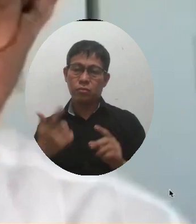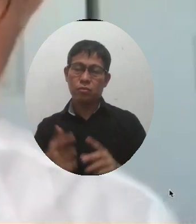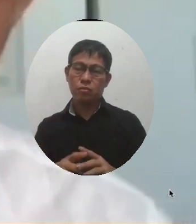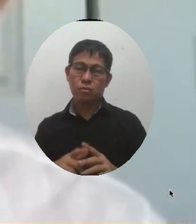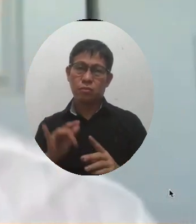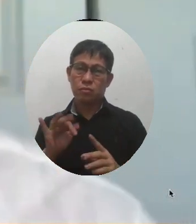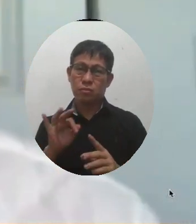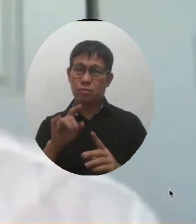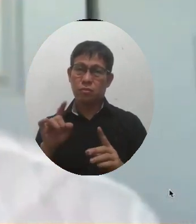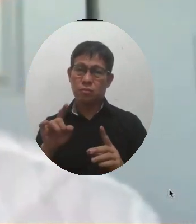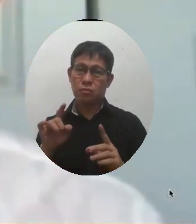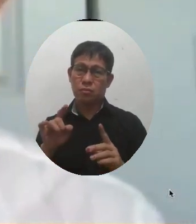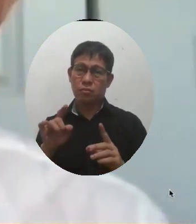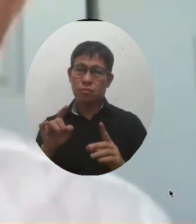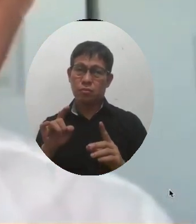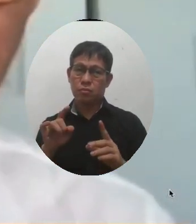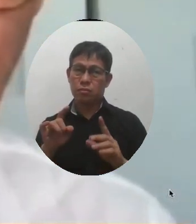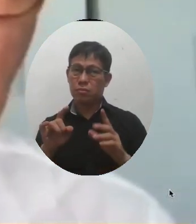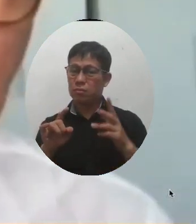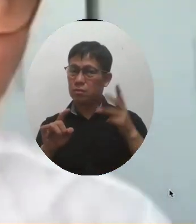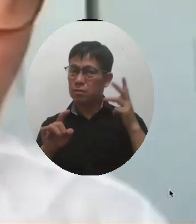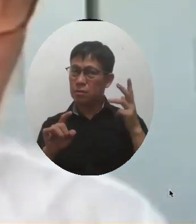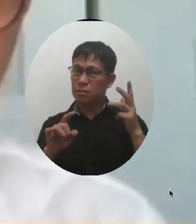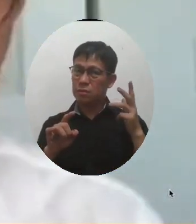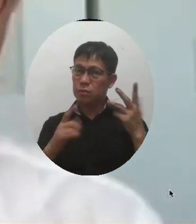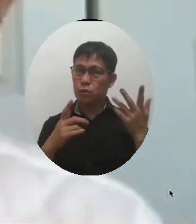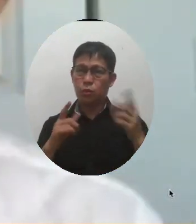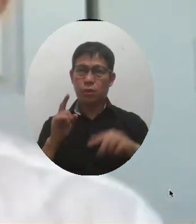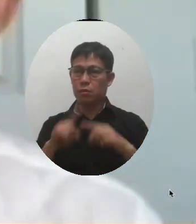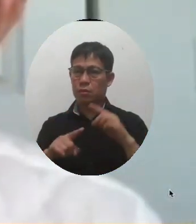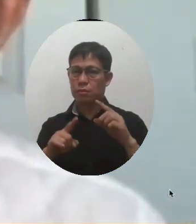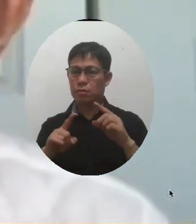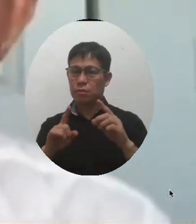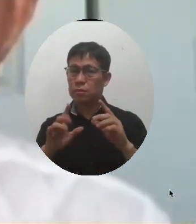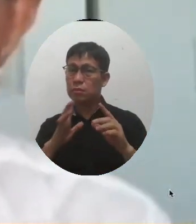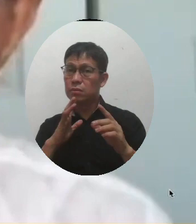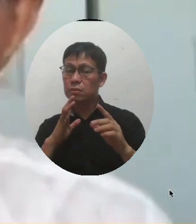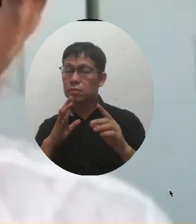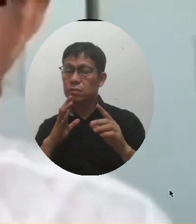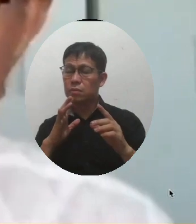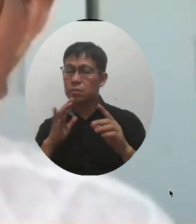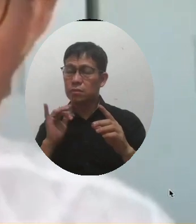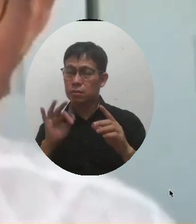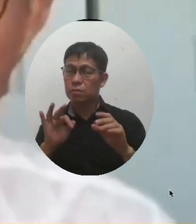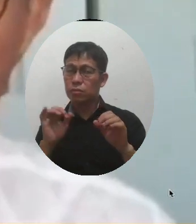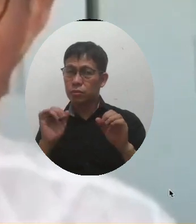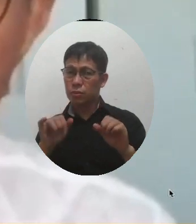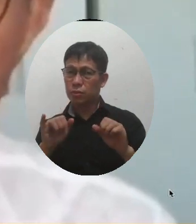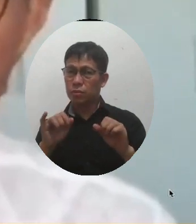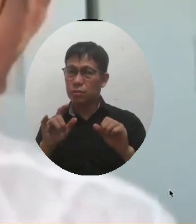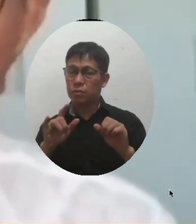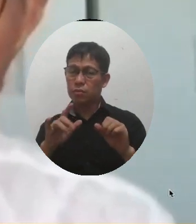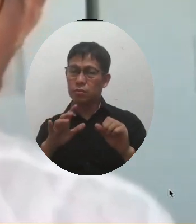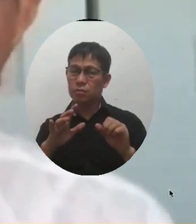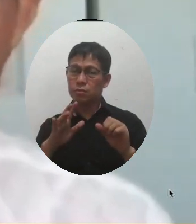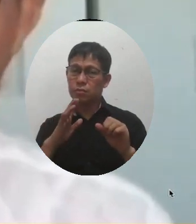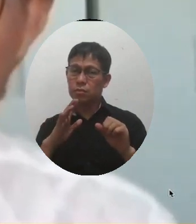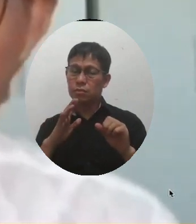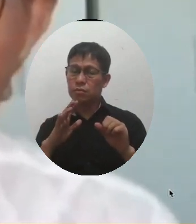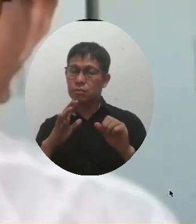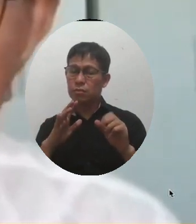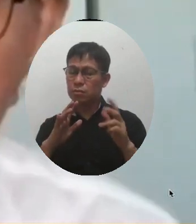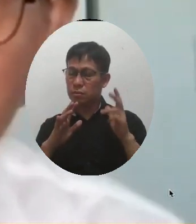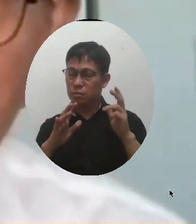pagsasalita. Ibig sabihin lang nito, pag may problema sa pandinig, hindi rin na-develop yung kanyang pagsasalita. Kapag